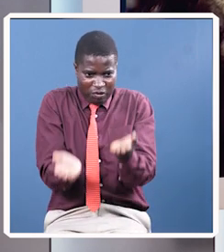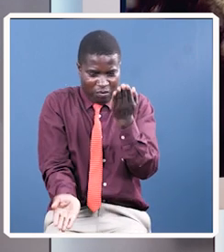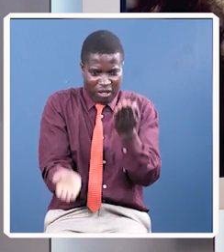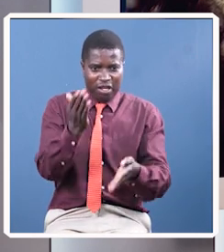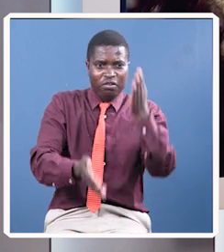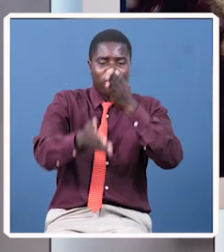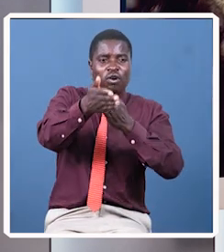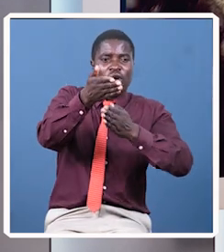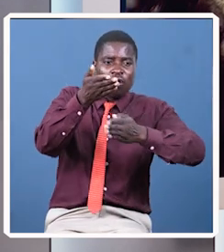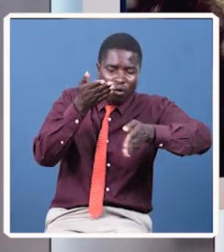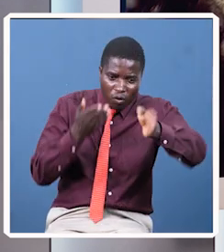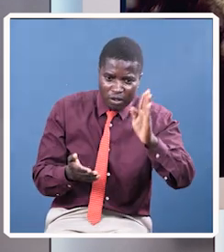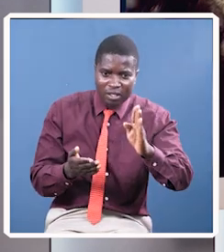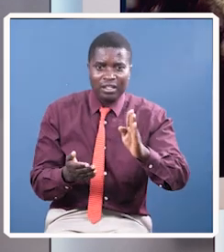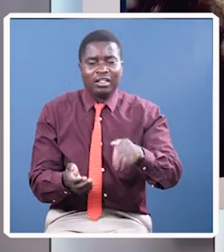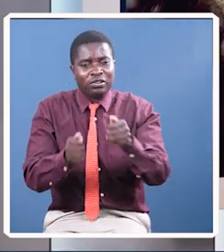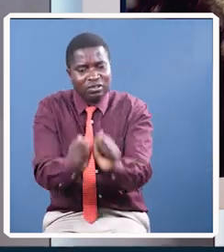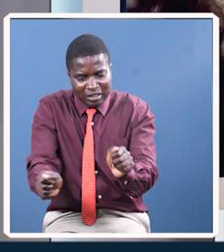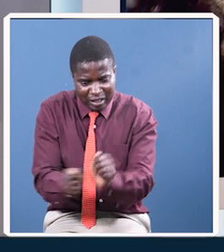Ukaenda kunganga painoshandira